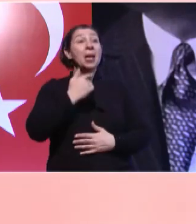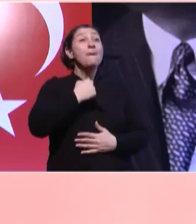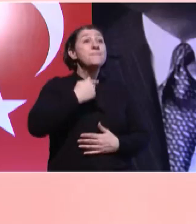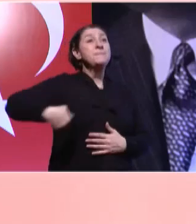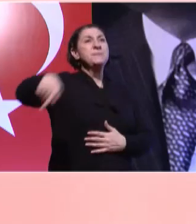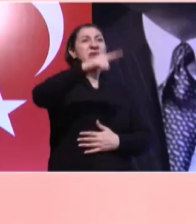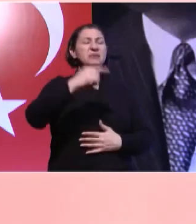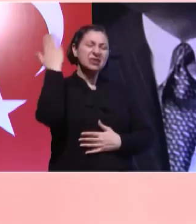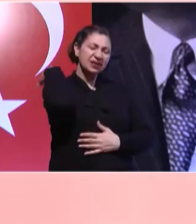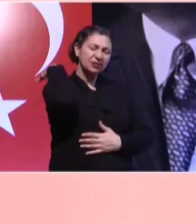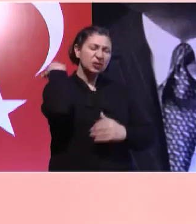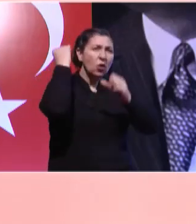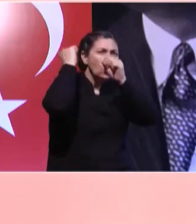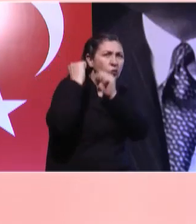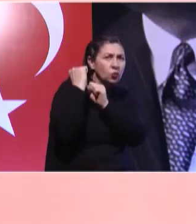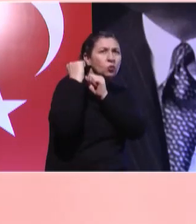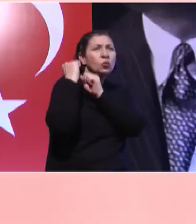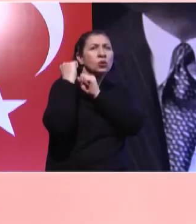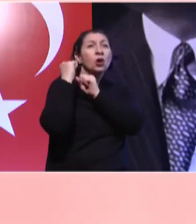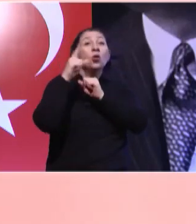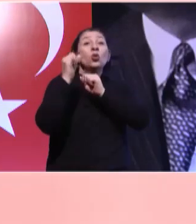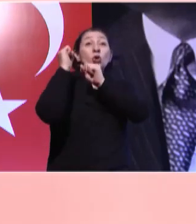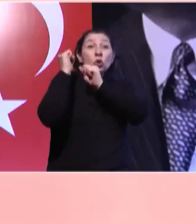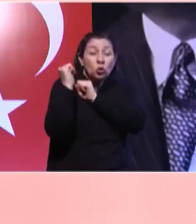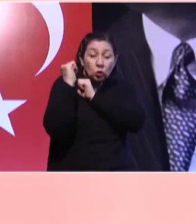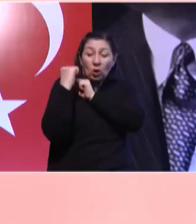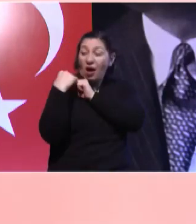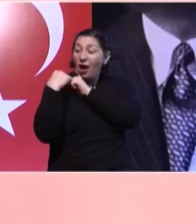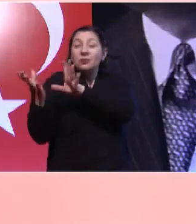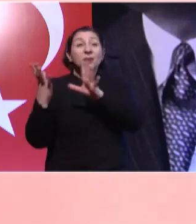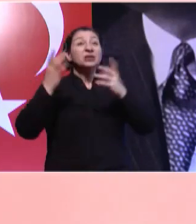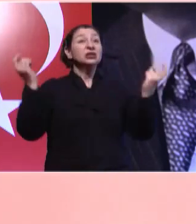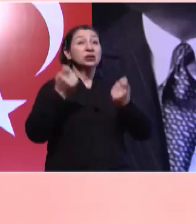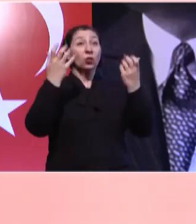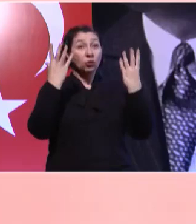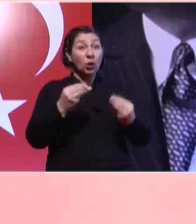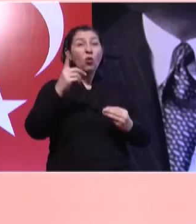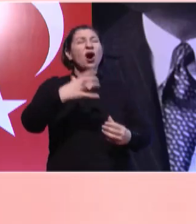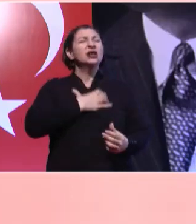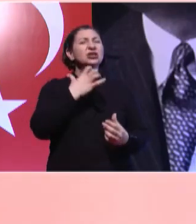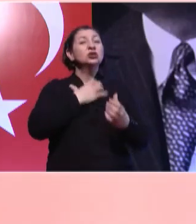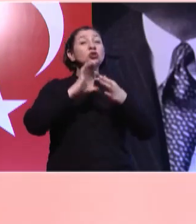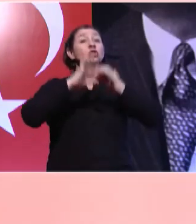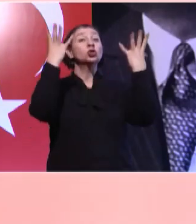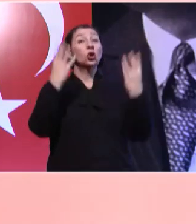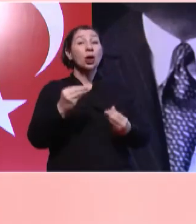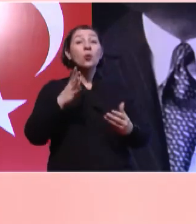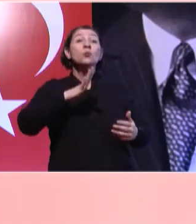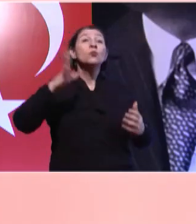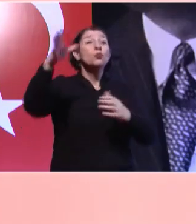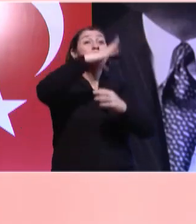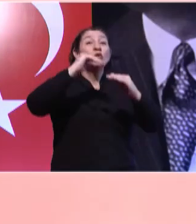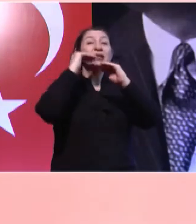bizim sırtımızdaki yüktür. Ve bu yükü çözecek olan, bu acıyı çözecek olan, bütün